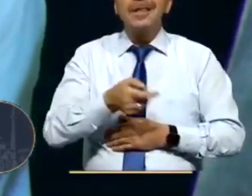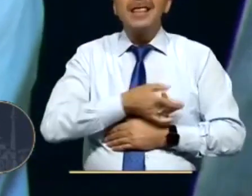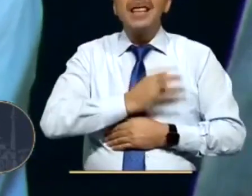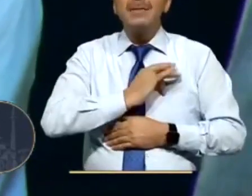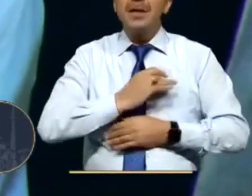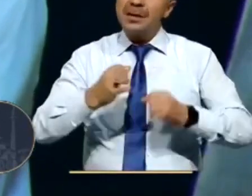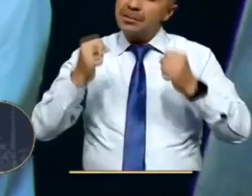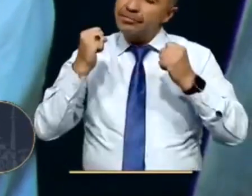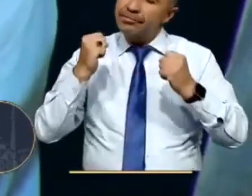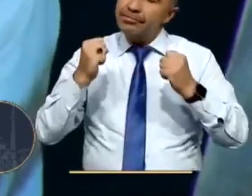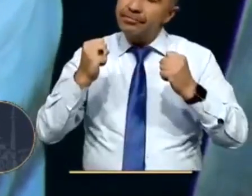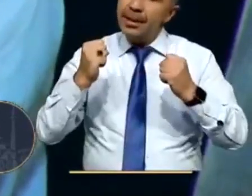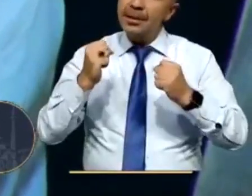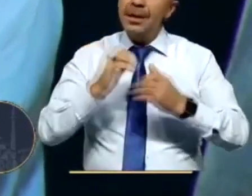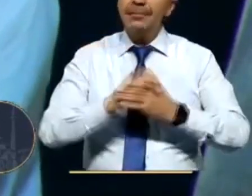imanımızı pekiştiren,